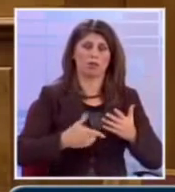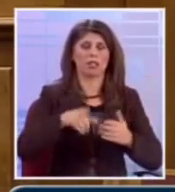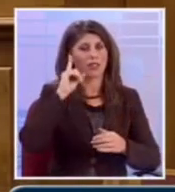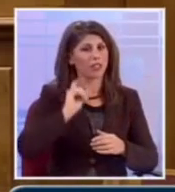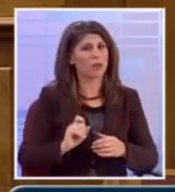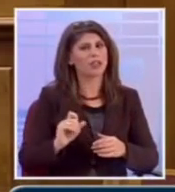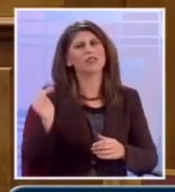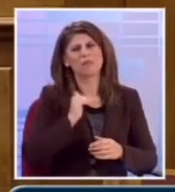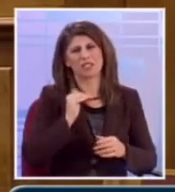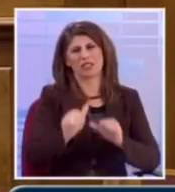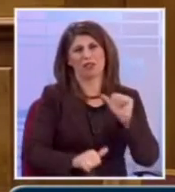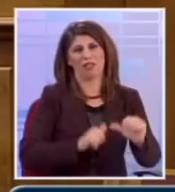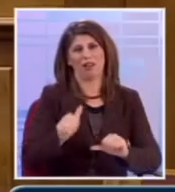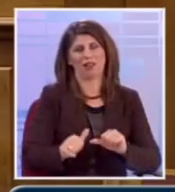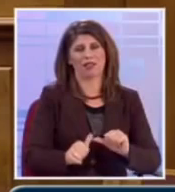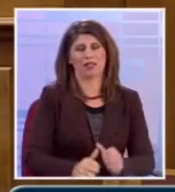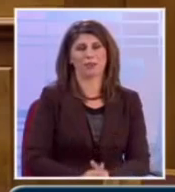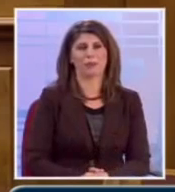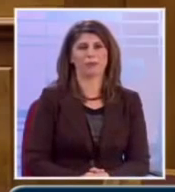δεδομένο ότι σύντομα θα αναθεωρηθεί.